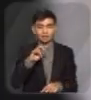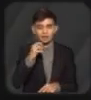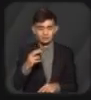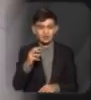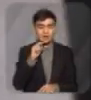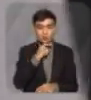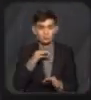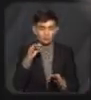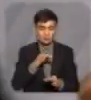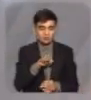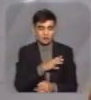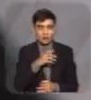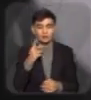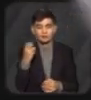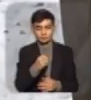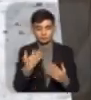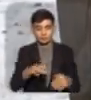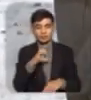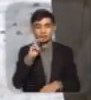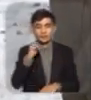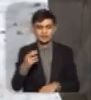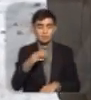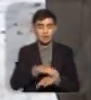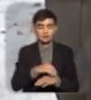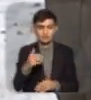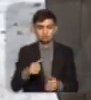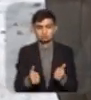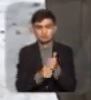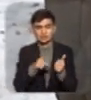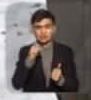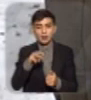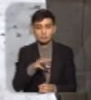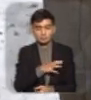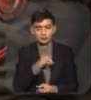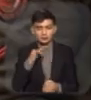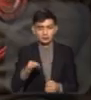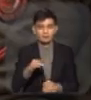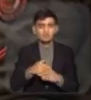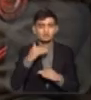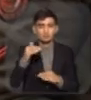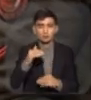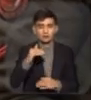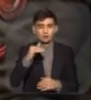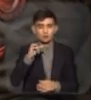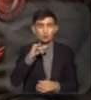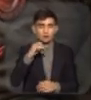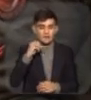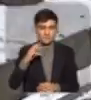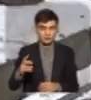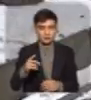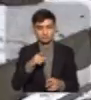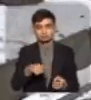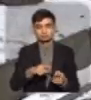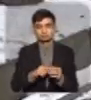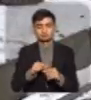недели спустя стала зампредом Нацбанка. Аналитики уверены, справиться с задачей без поддержки на самом высоком уровне ей вряд ли удастся.